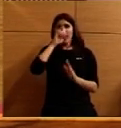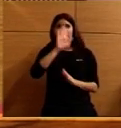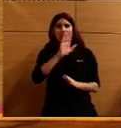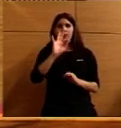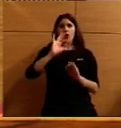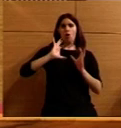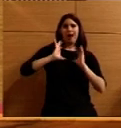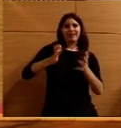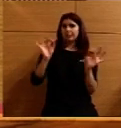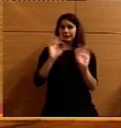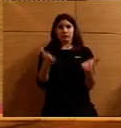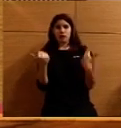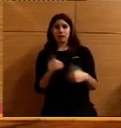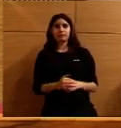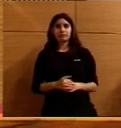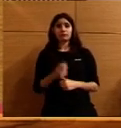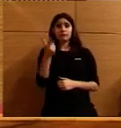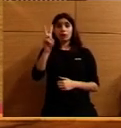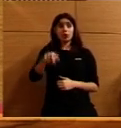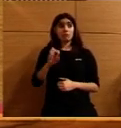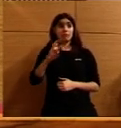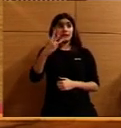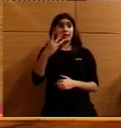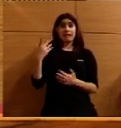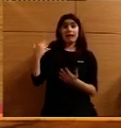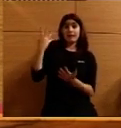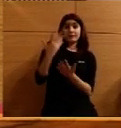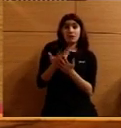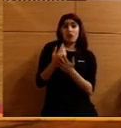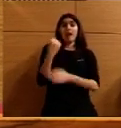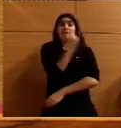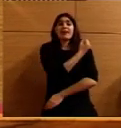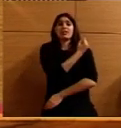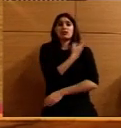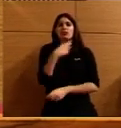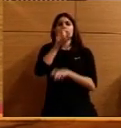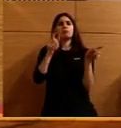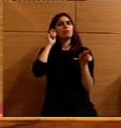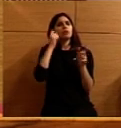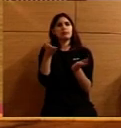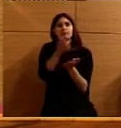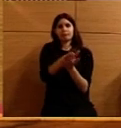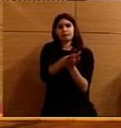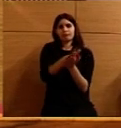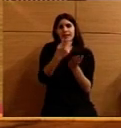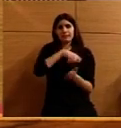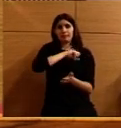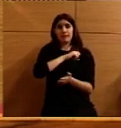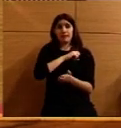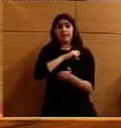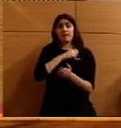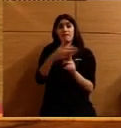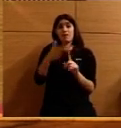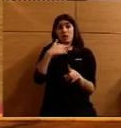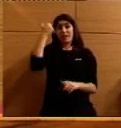i agressions. Des de 2003, que es té registre de les dones assassinades a Espanya per violència de gènere, han perdut